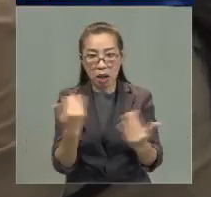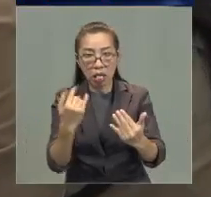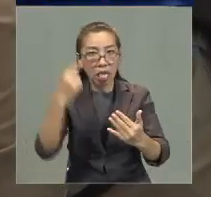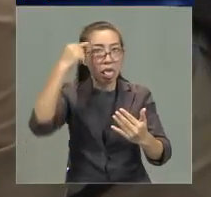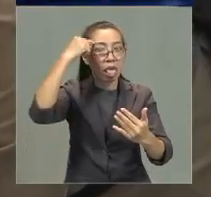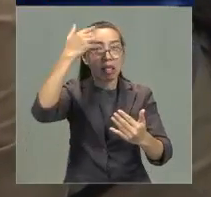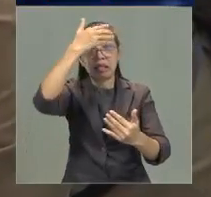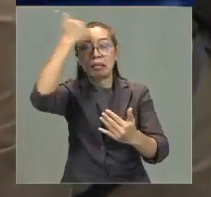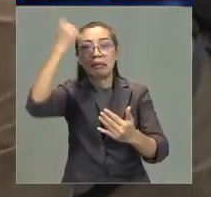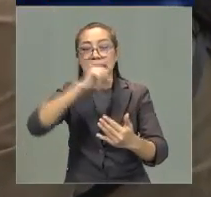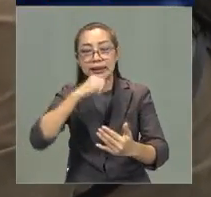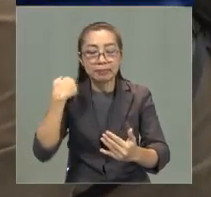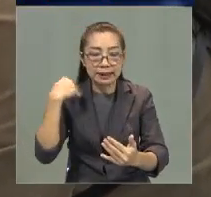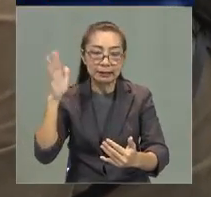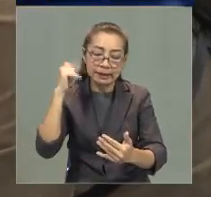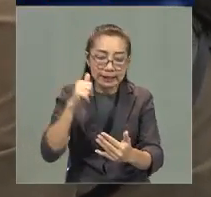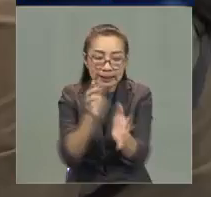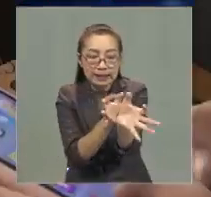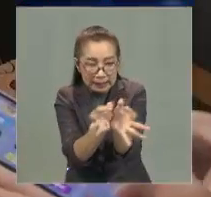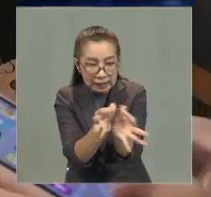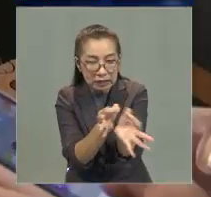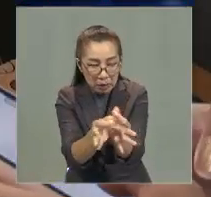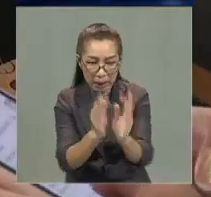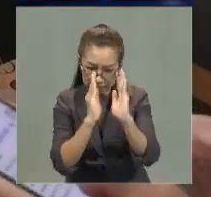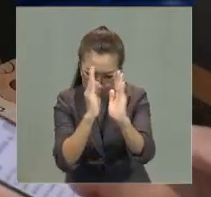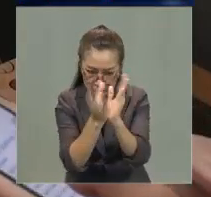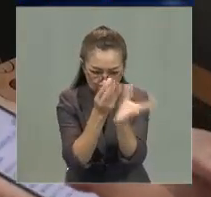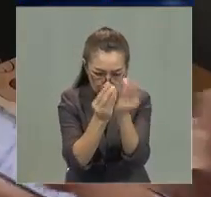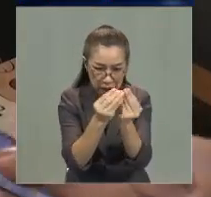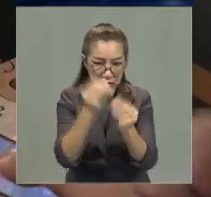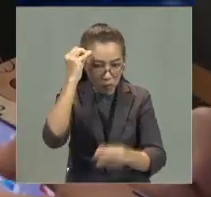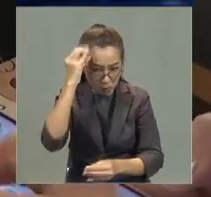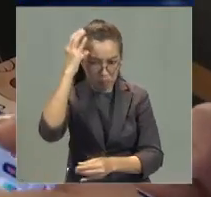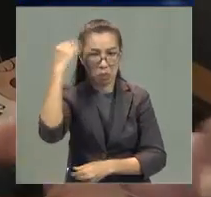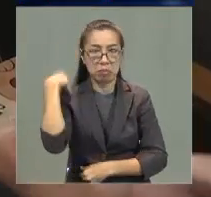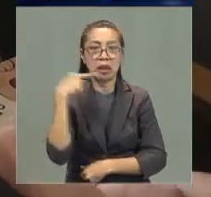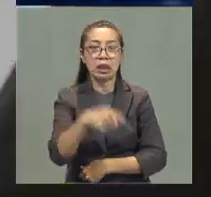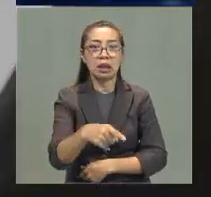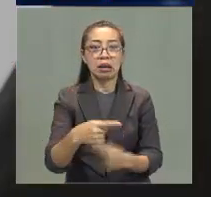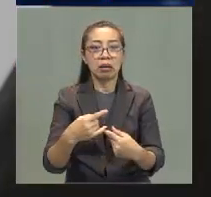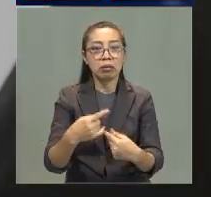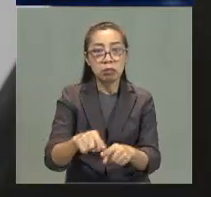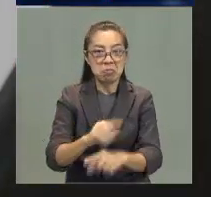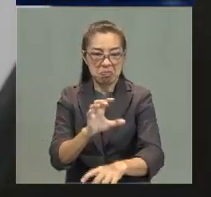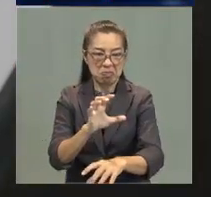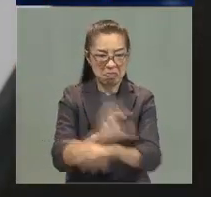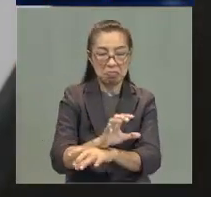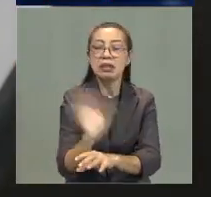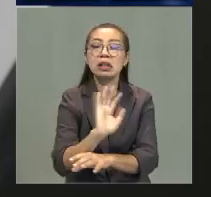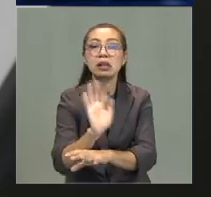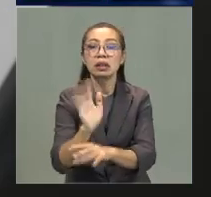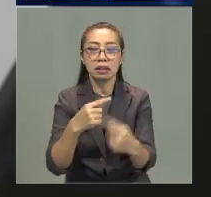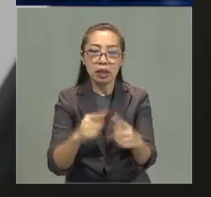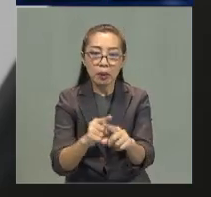เผลอไปบ้างแต่ก็ได้ทำความเข้าใจกับเด็กๆให้ตั้งใจเรียนจะได้มีความรู้ไม่ถึงขั้นกับการบังคับเขี้ยวเ